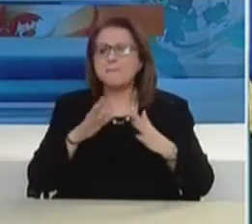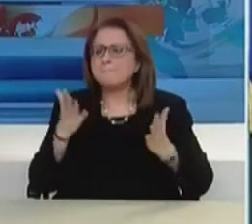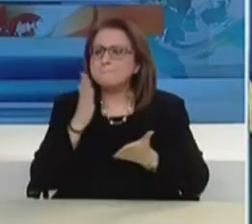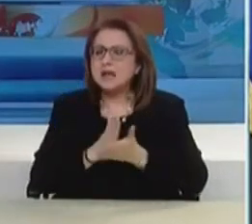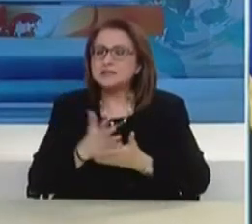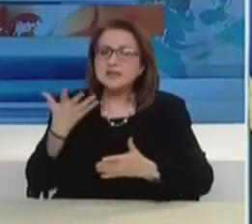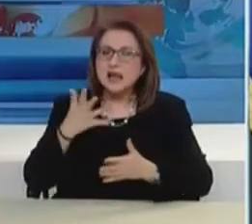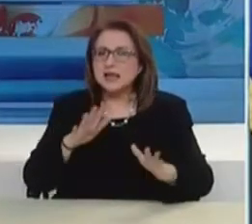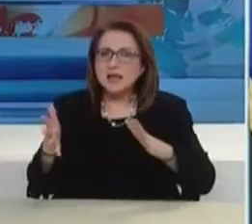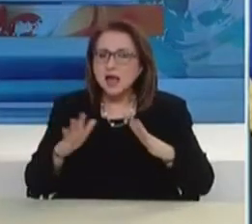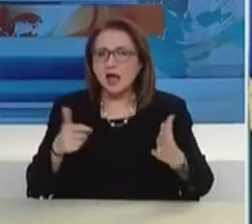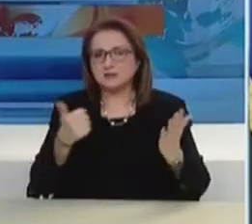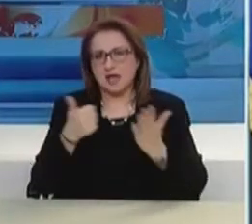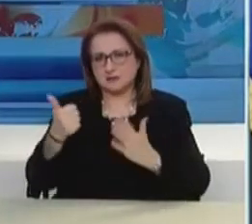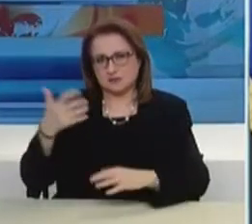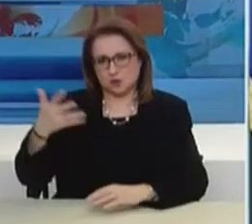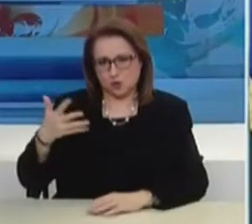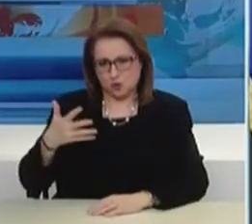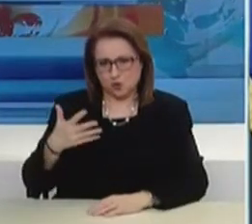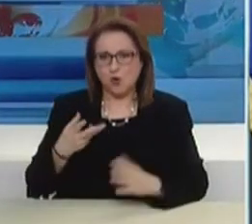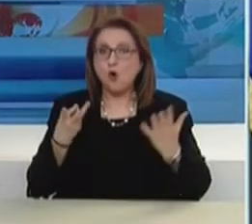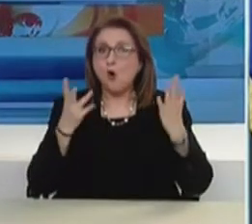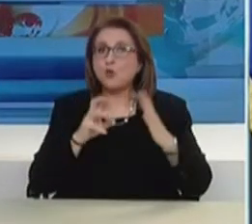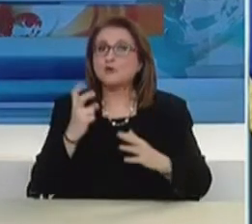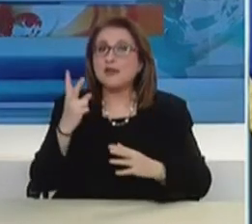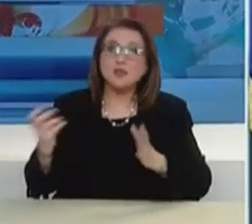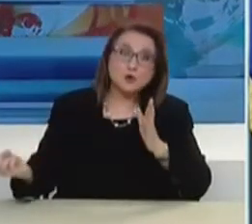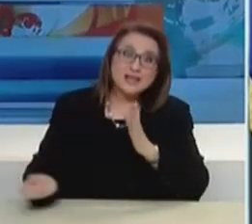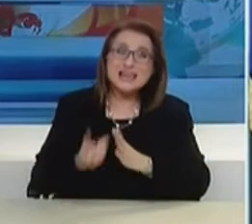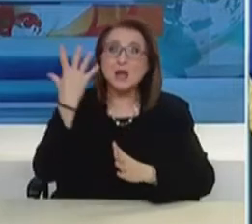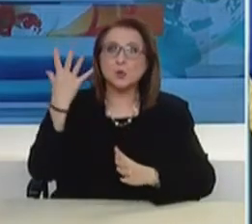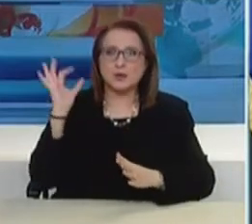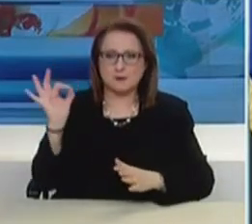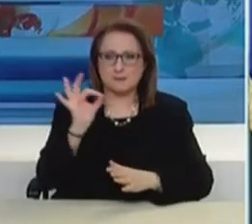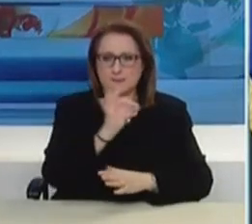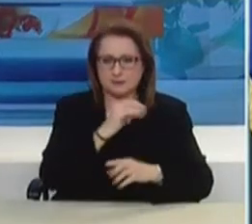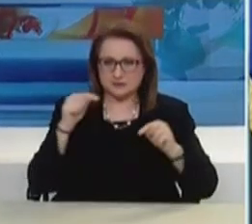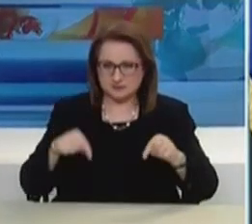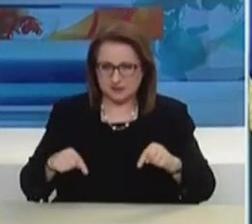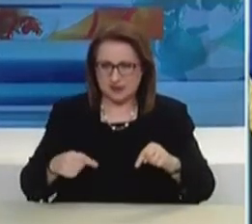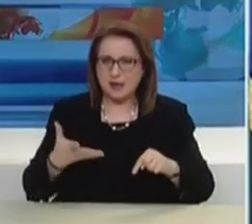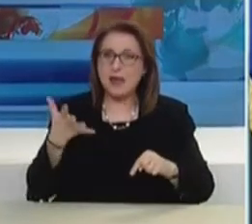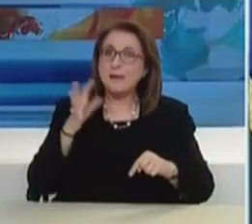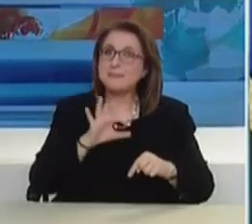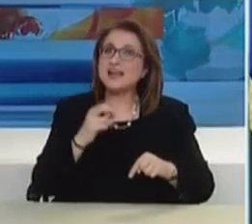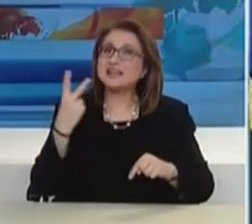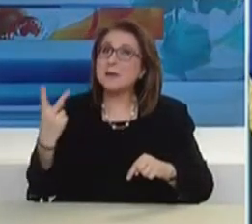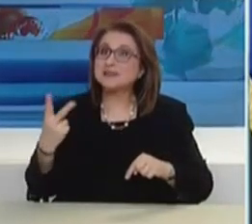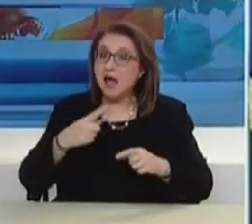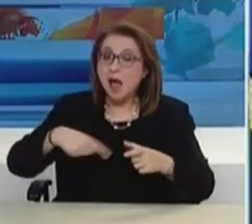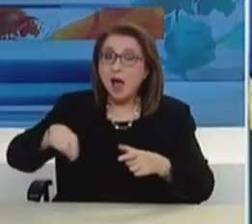17 είναι γυναίκες και οι υπόλοιποι άνδρες. 57% έχουν υποκείμενο νόσημα. 6